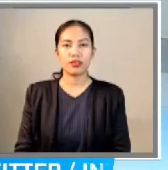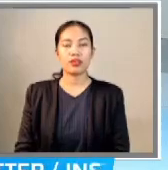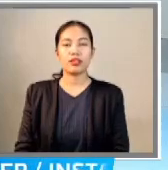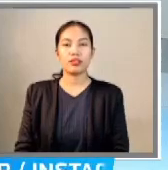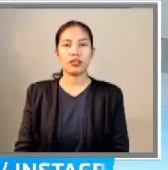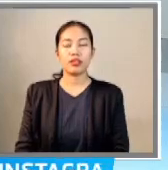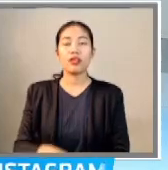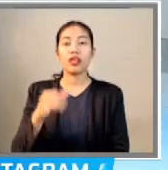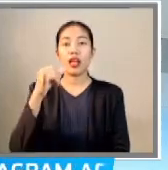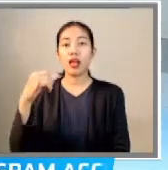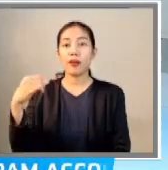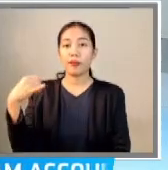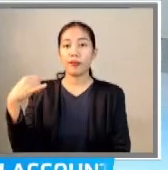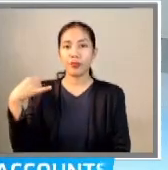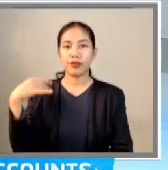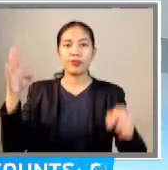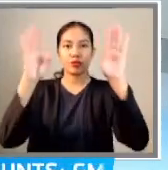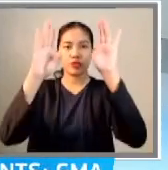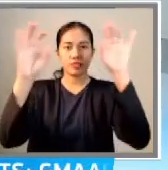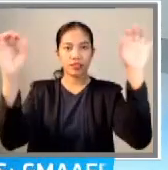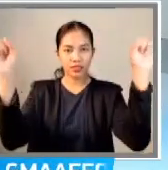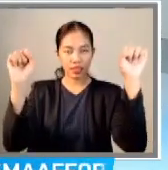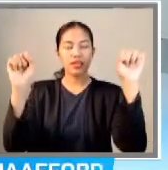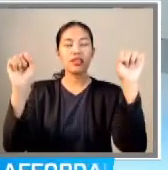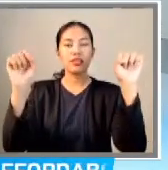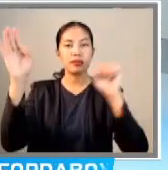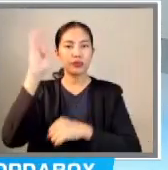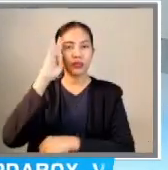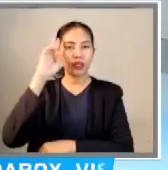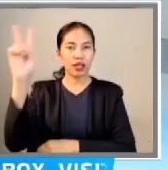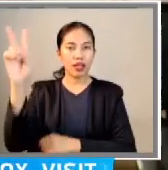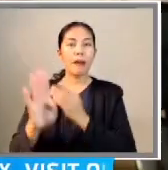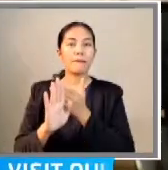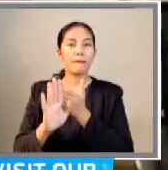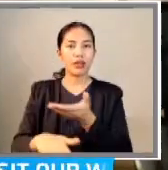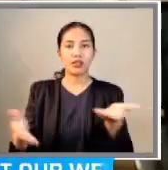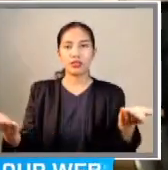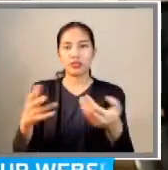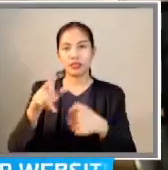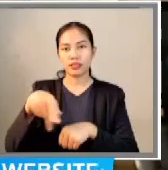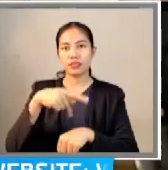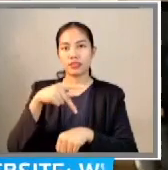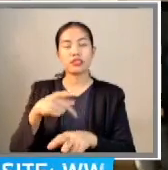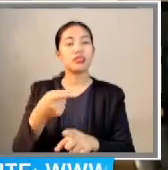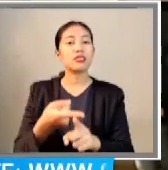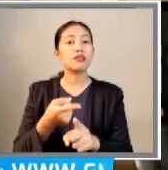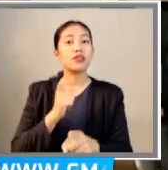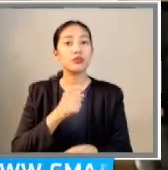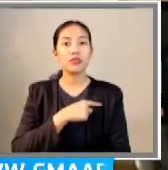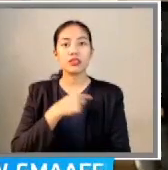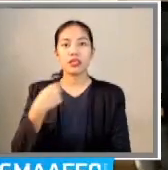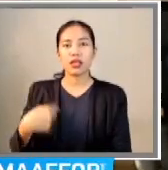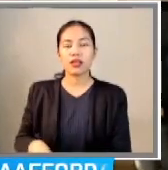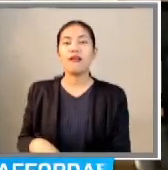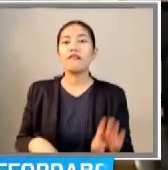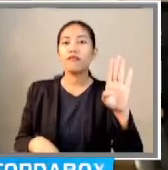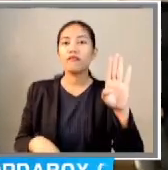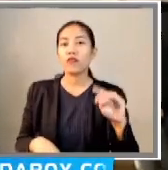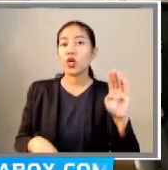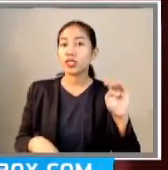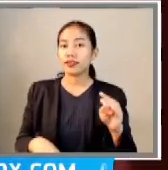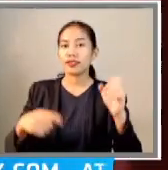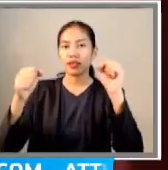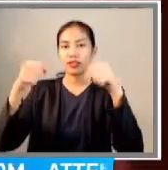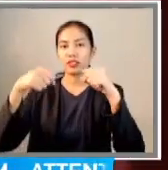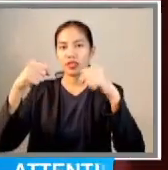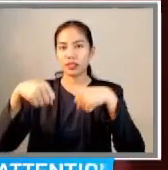Pangulong Bongbong Marcos mula po sa kanyang state visit sa China. 14 na bilateral agreements ang nilagdaan sa pagitan ng Pilipinas